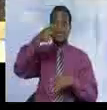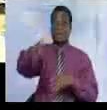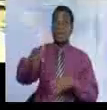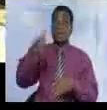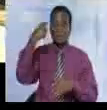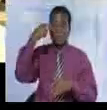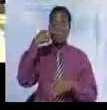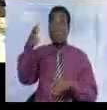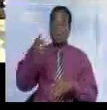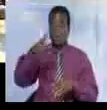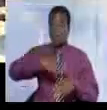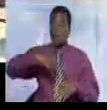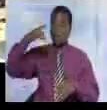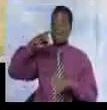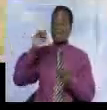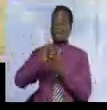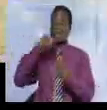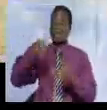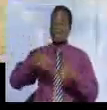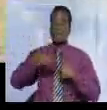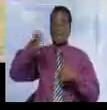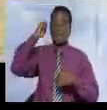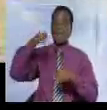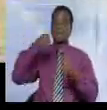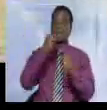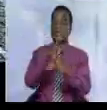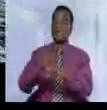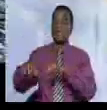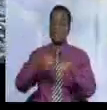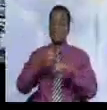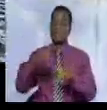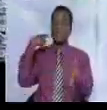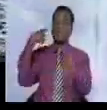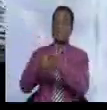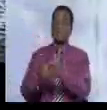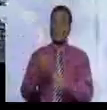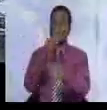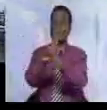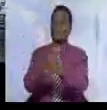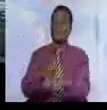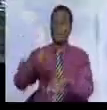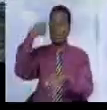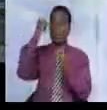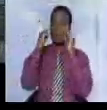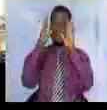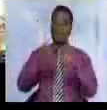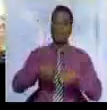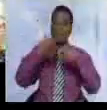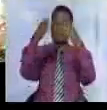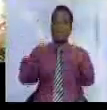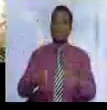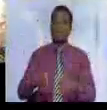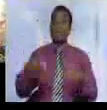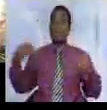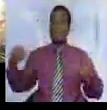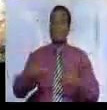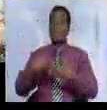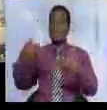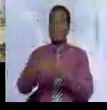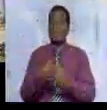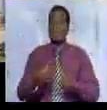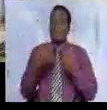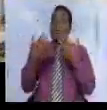pour apprécier ce qui a été déjà fait et surtout marquer la détermination du gouvernement ivoirien à donner un nouveau souffle aux eaux